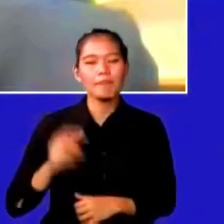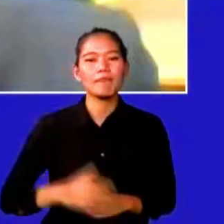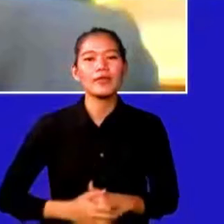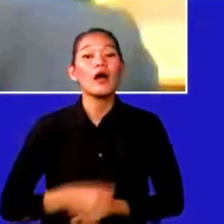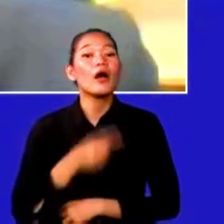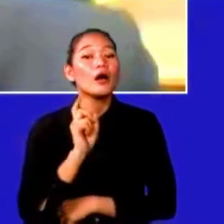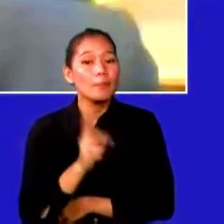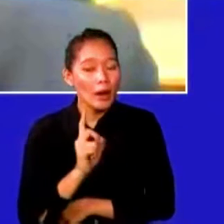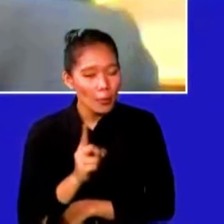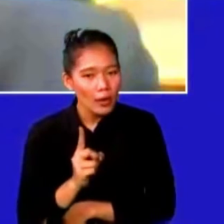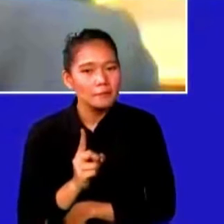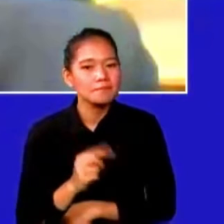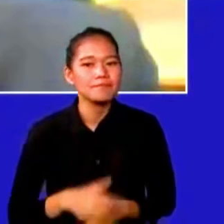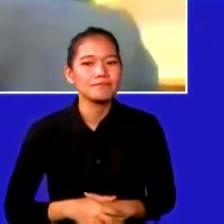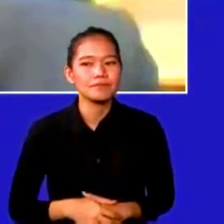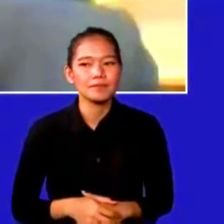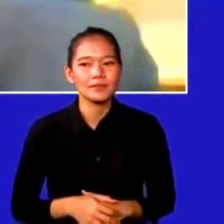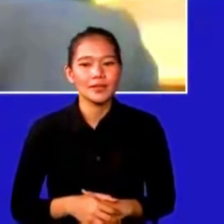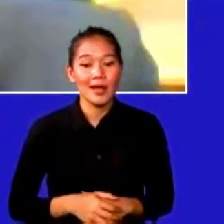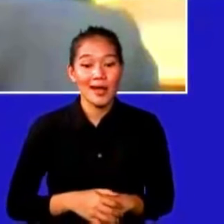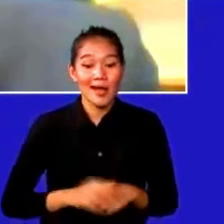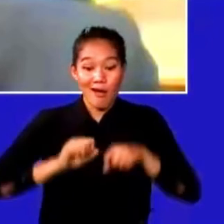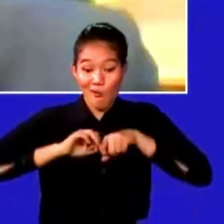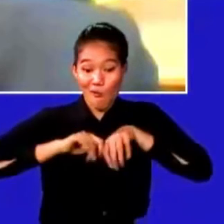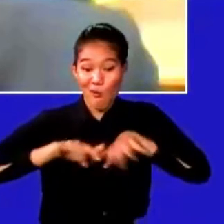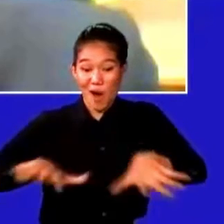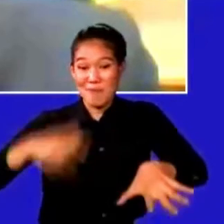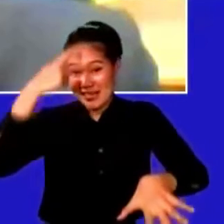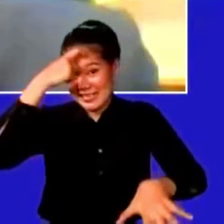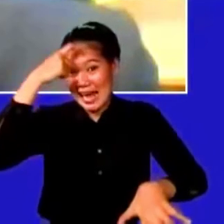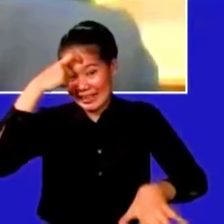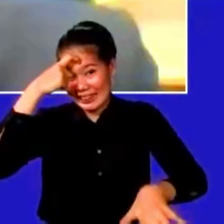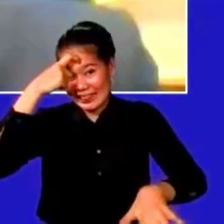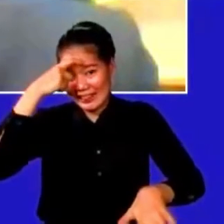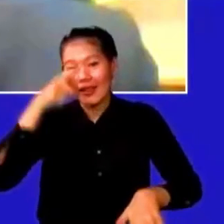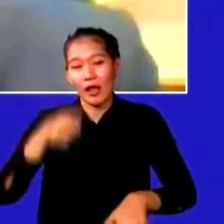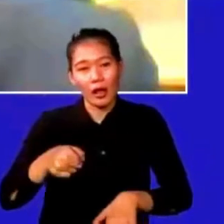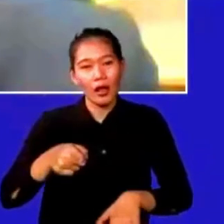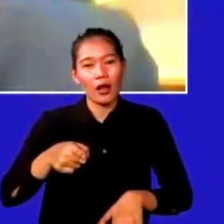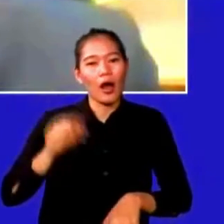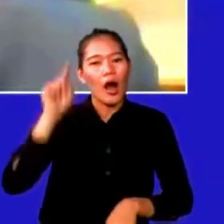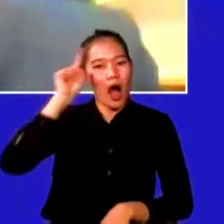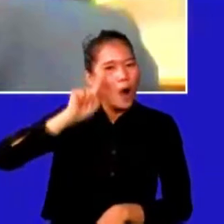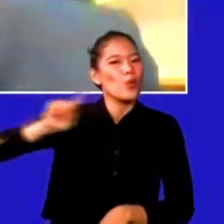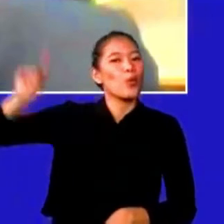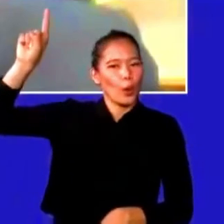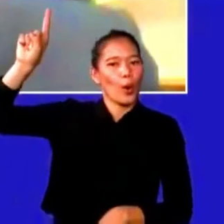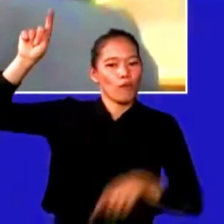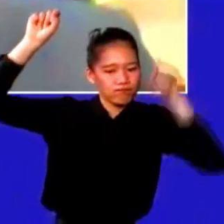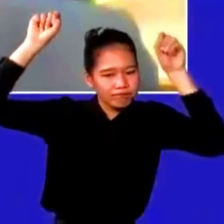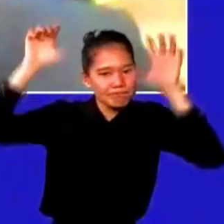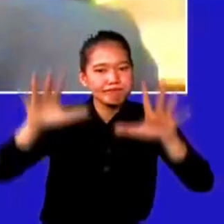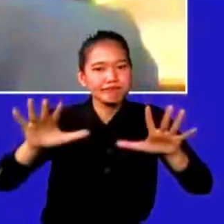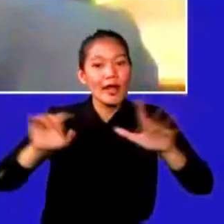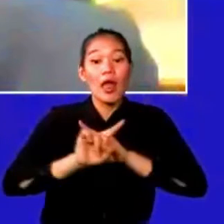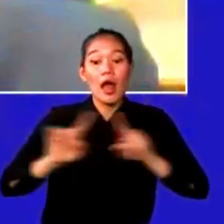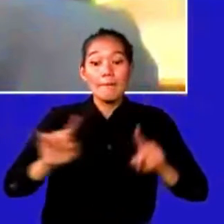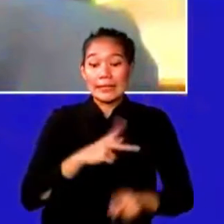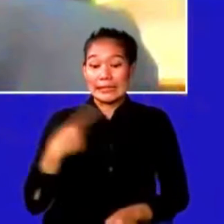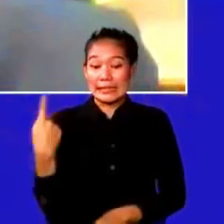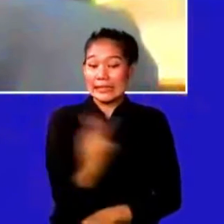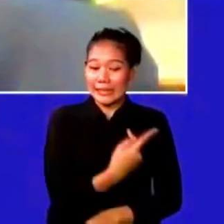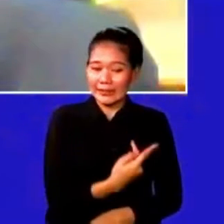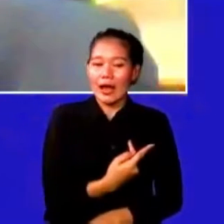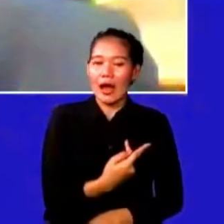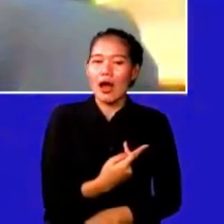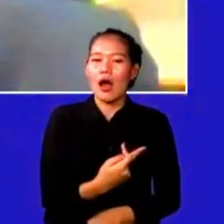bahwa adanya wabah ini kekuasaan mutlak Allah subhanahuwata'ala ya tetapi kita diwajibkan untuk